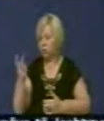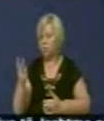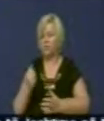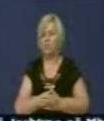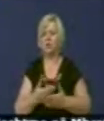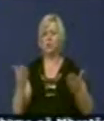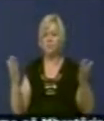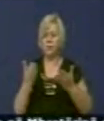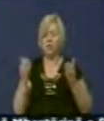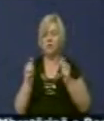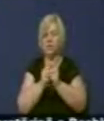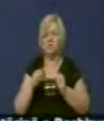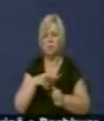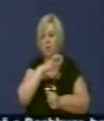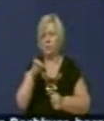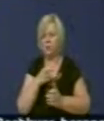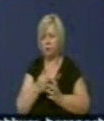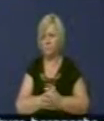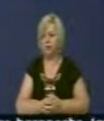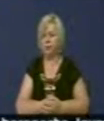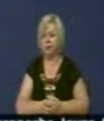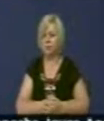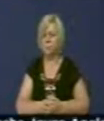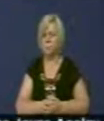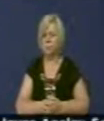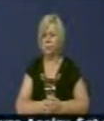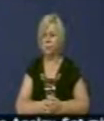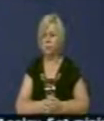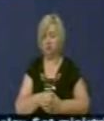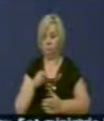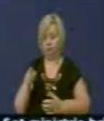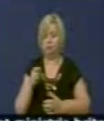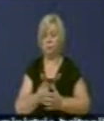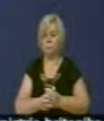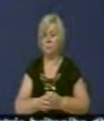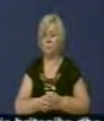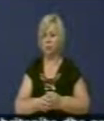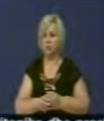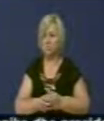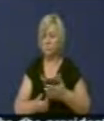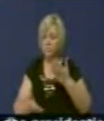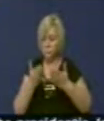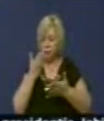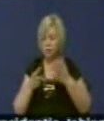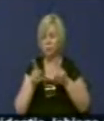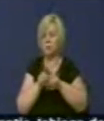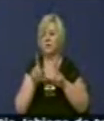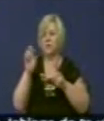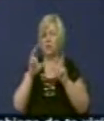se misioni i EULEX-it në Kosovë paraqet një mision i